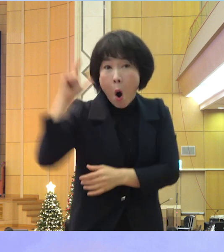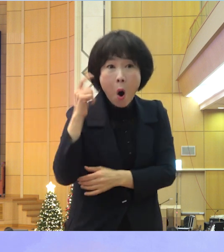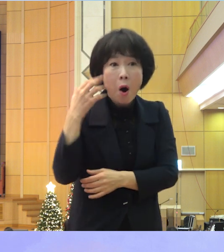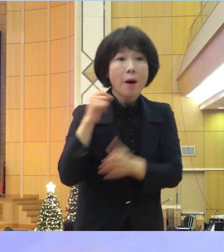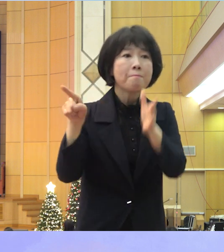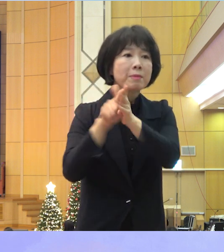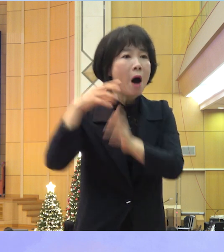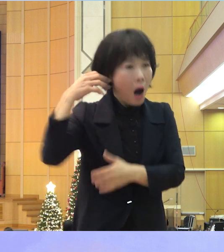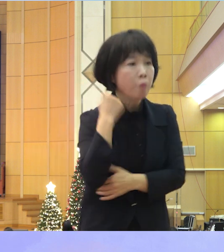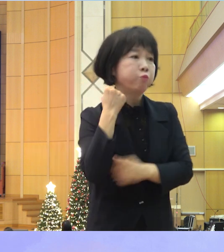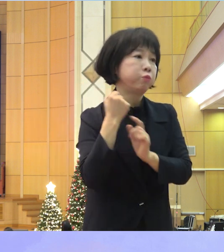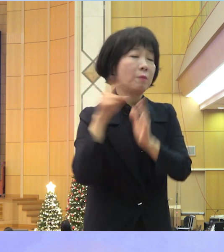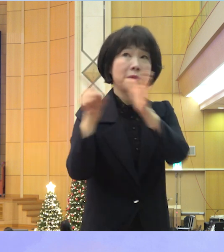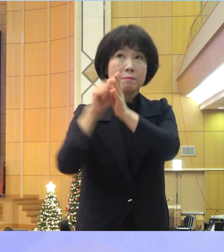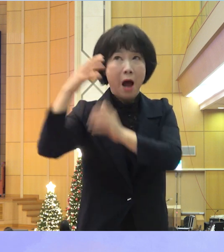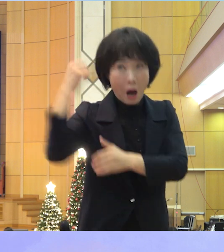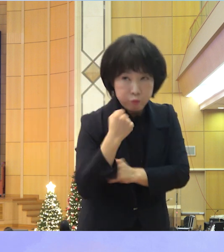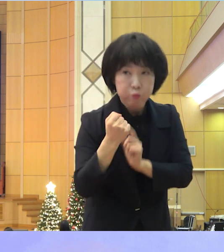사람은 믿음으로